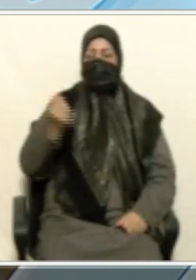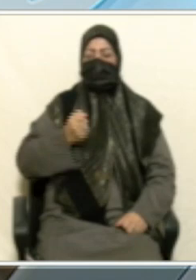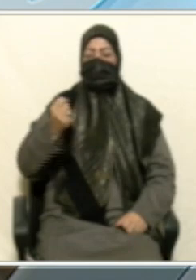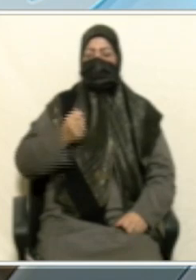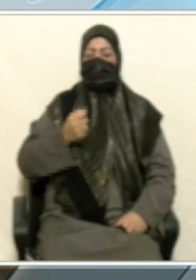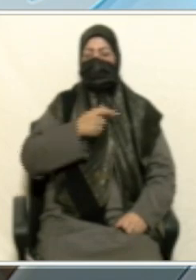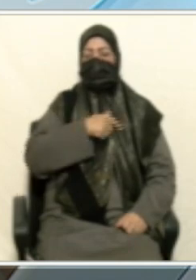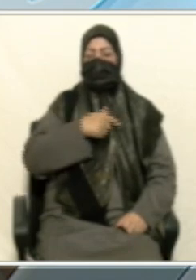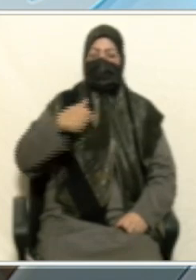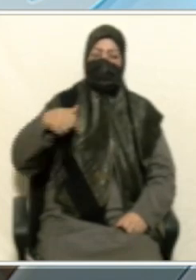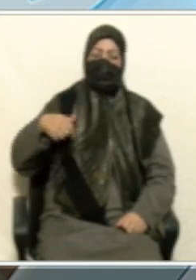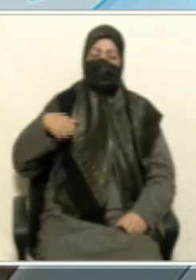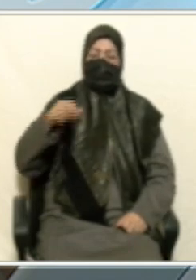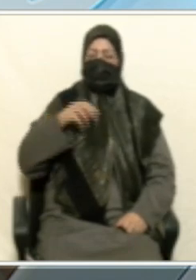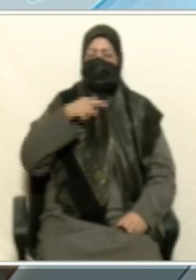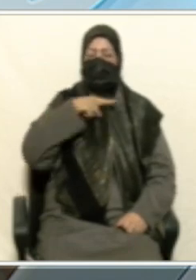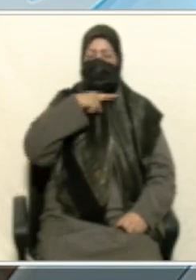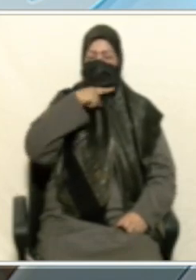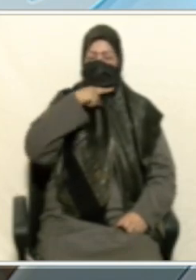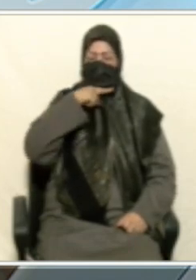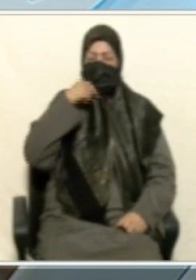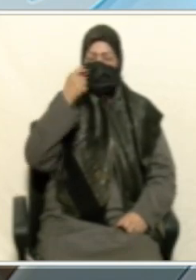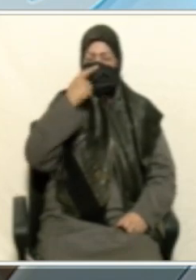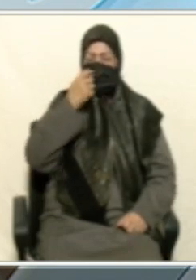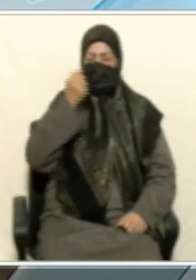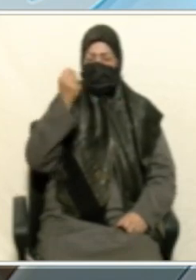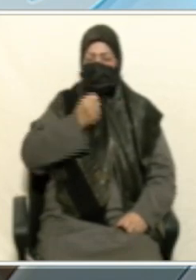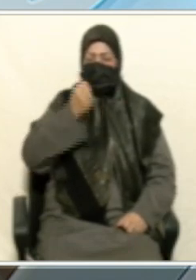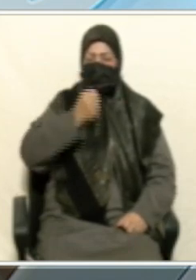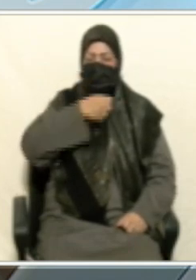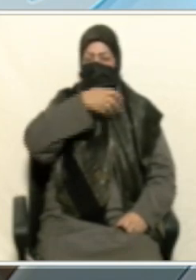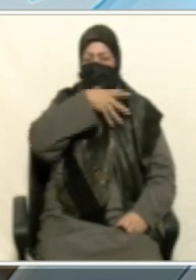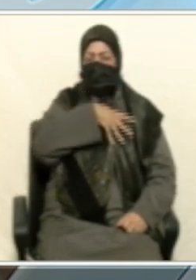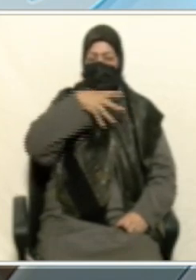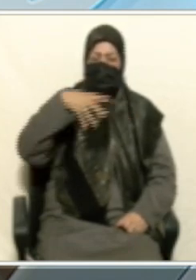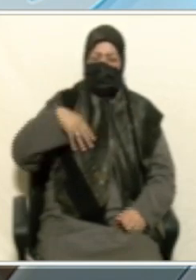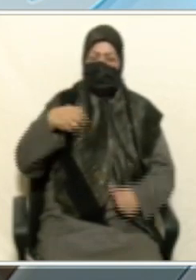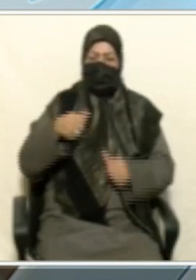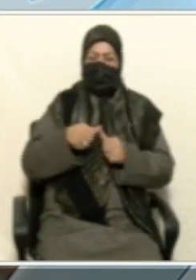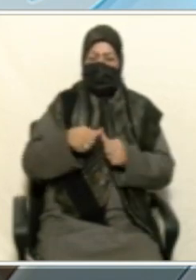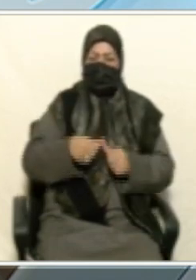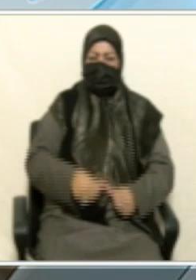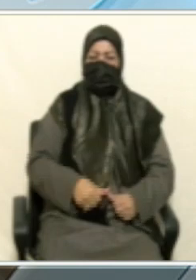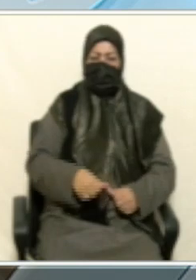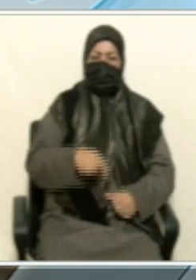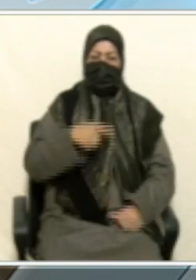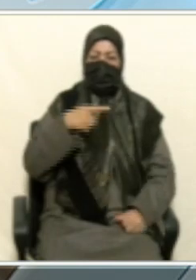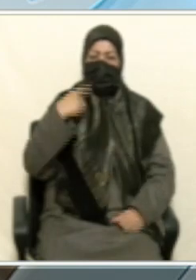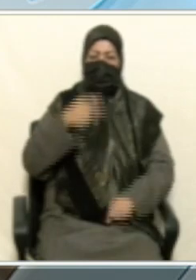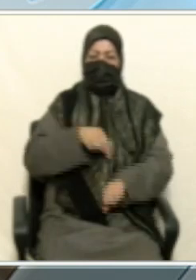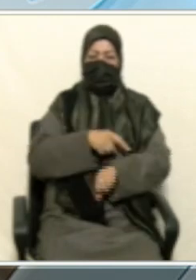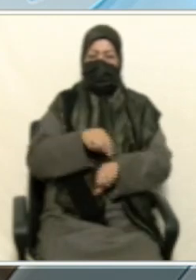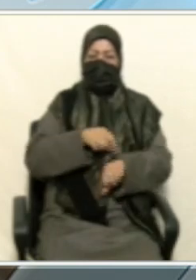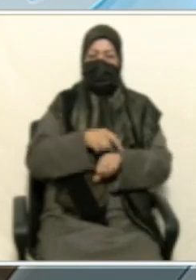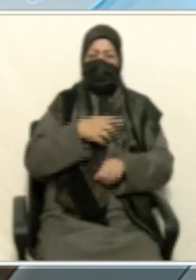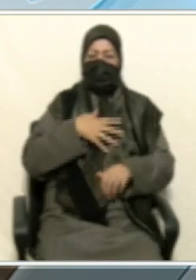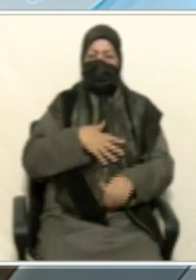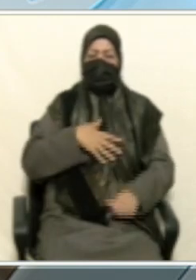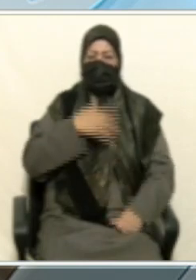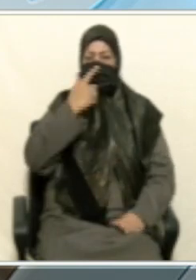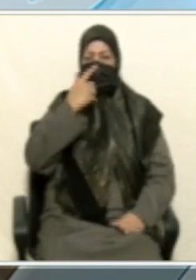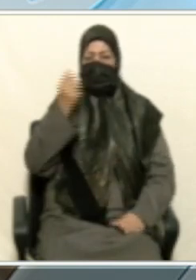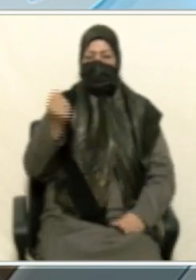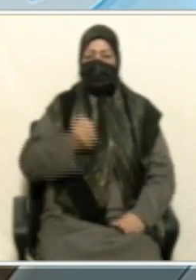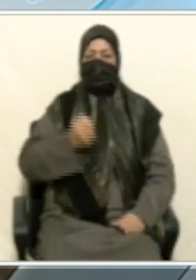المفاجي بل العرق المنتن الذي له ساعات وأيام حتى ينقطع نفس الإنسان بجانبه. هذا ليس من